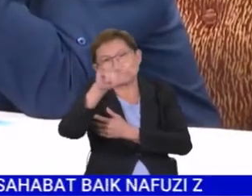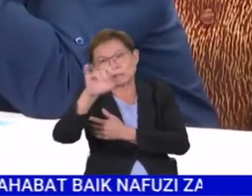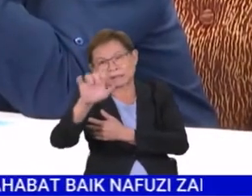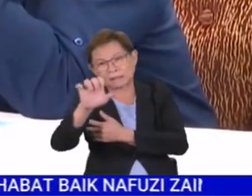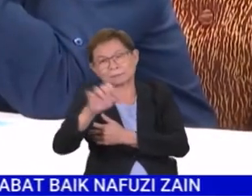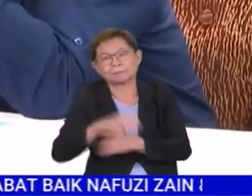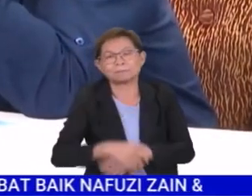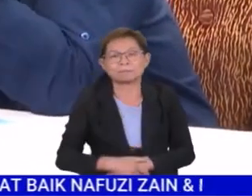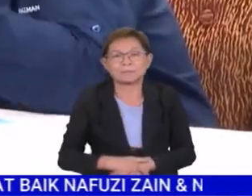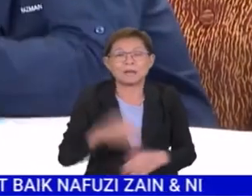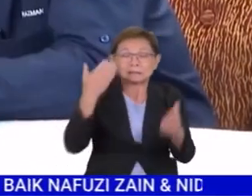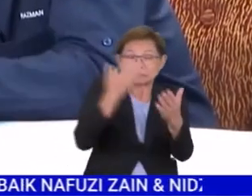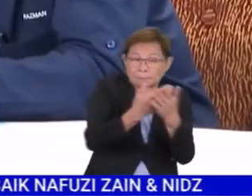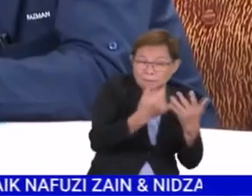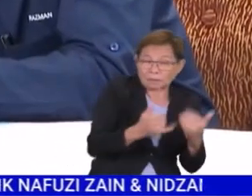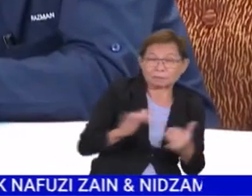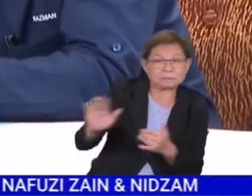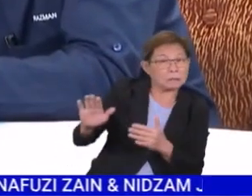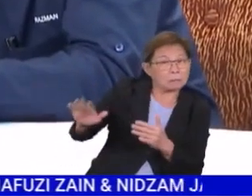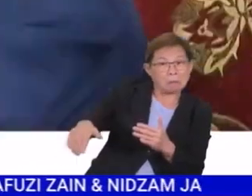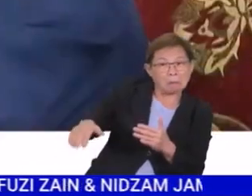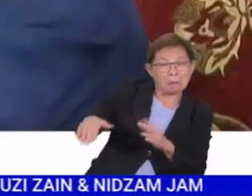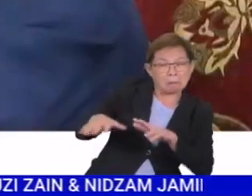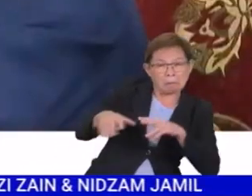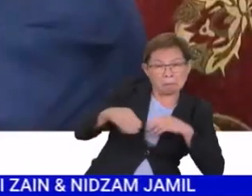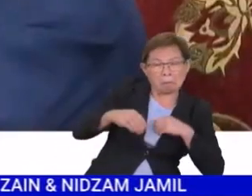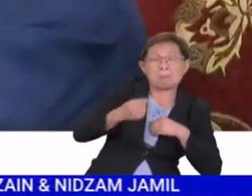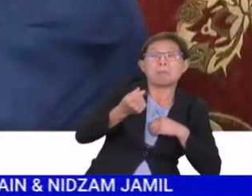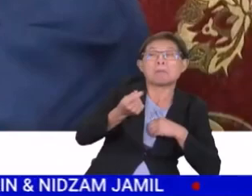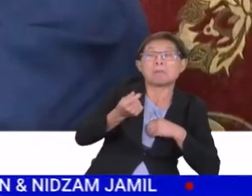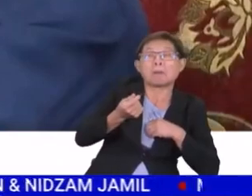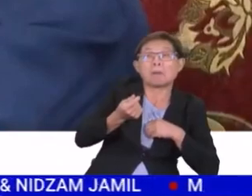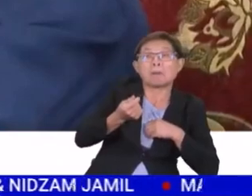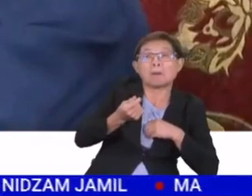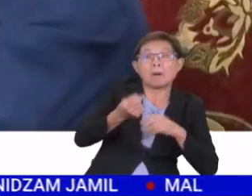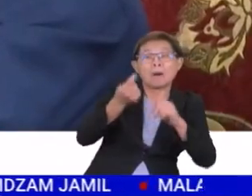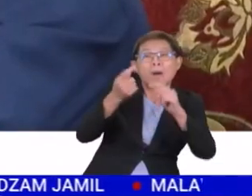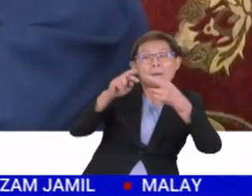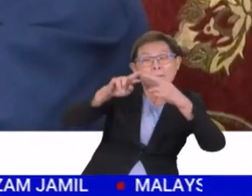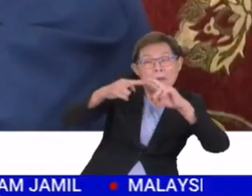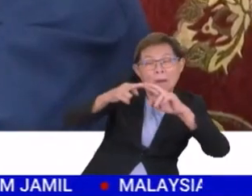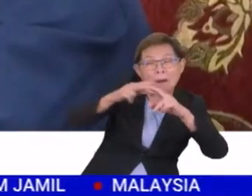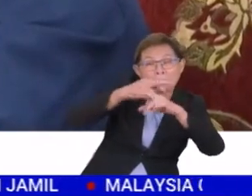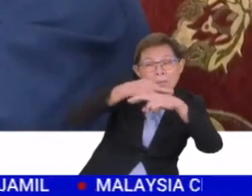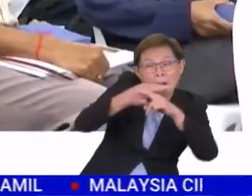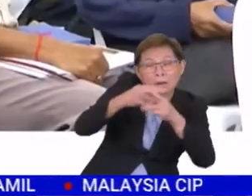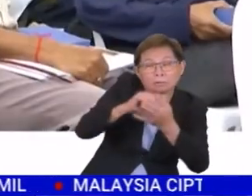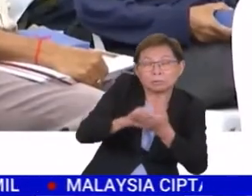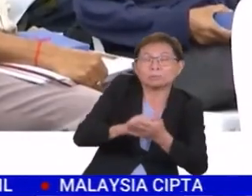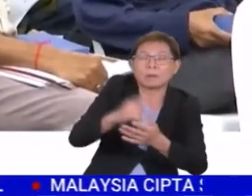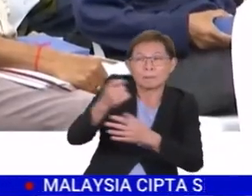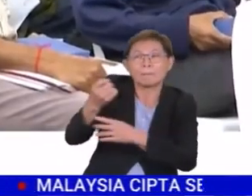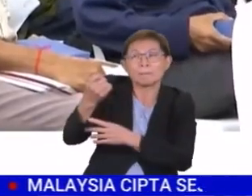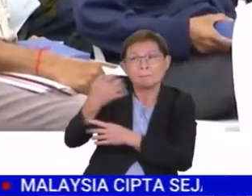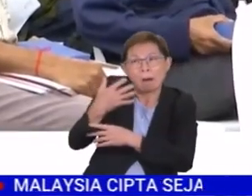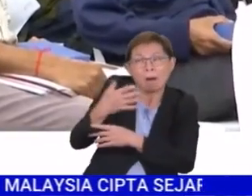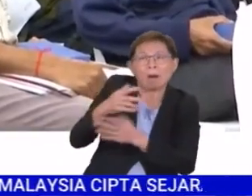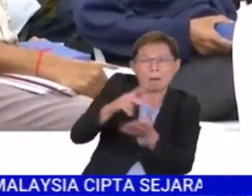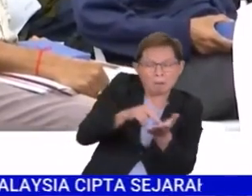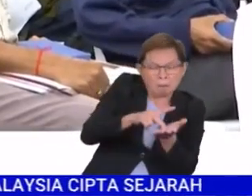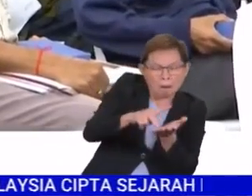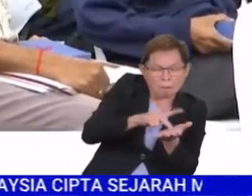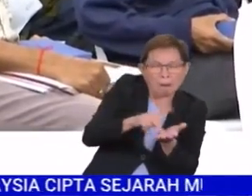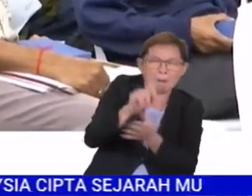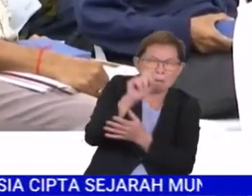Muhammad Razi. Setakat ini pihaknya belum menerima kos sebenar pemuliharaan tersebut, tetapi difahamkan akan melibatkan